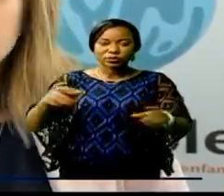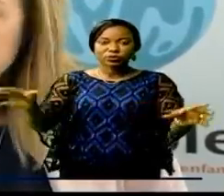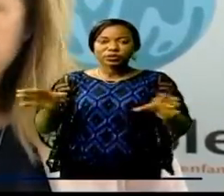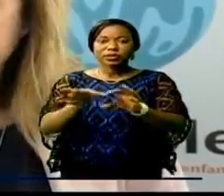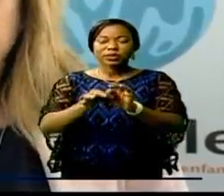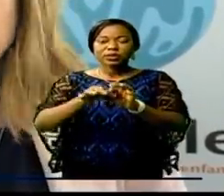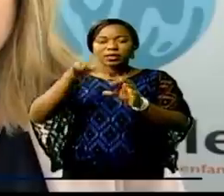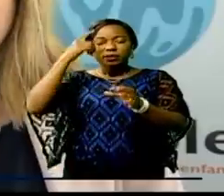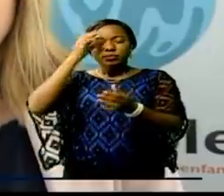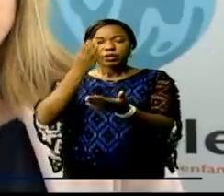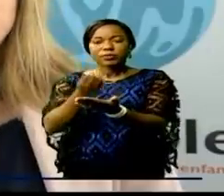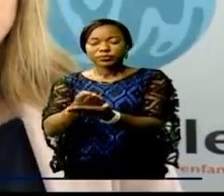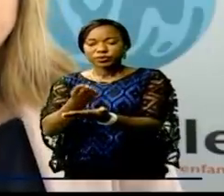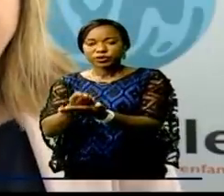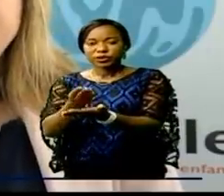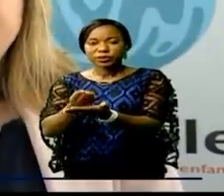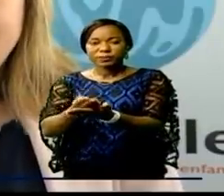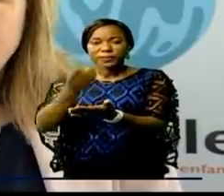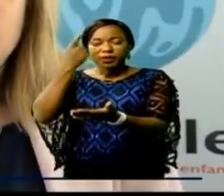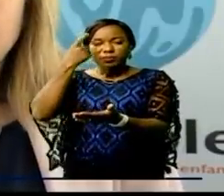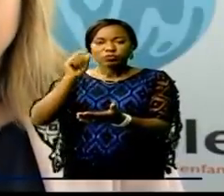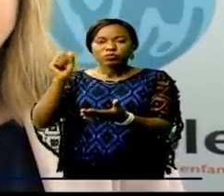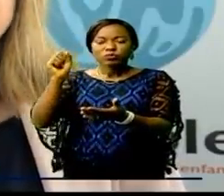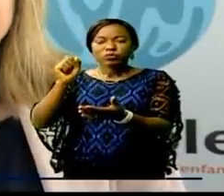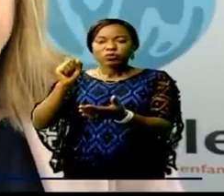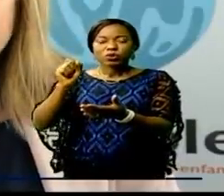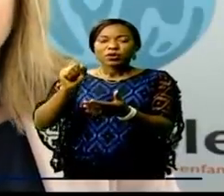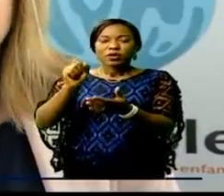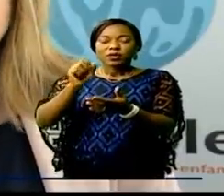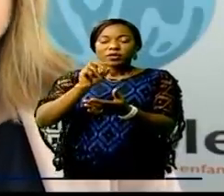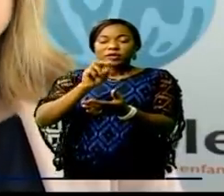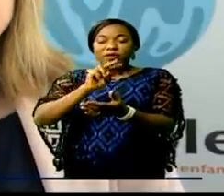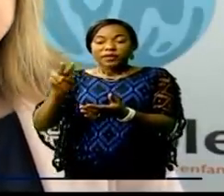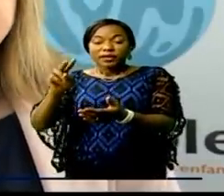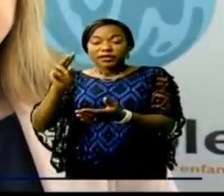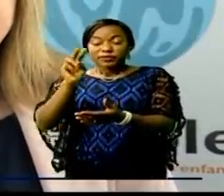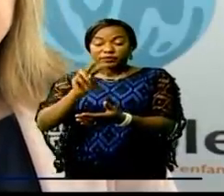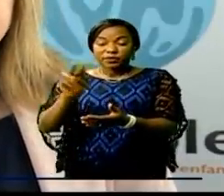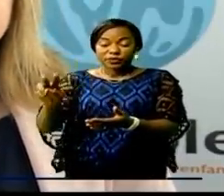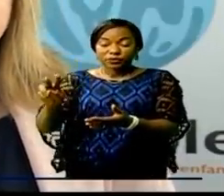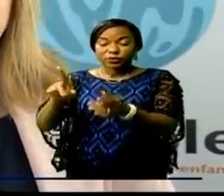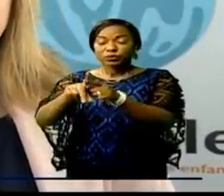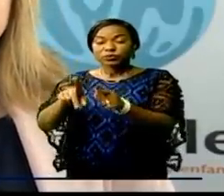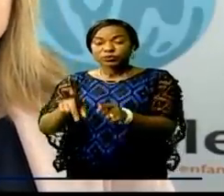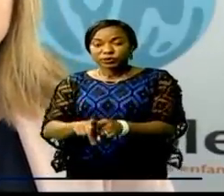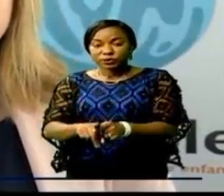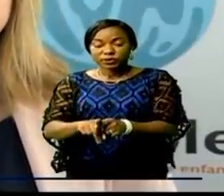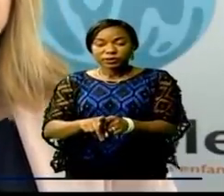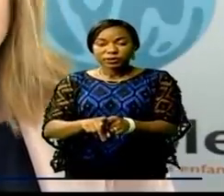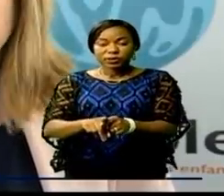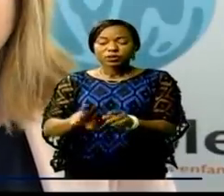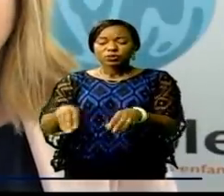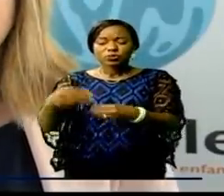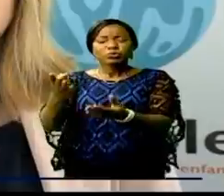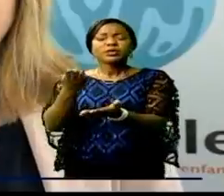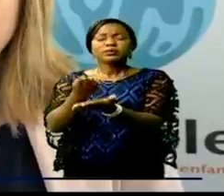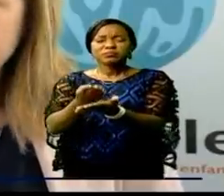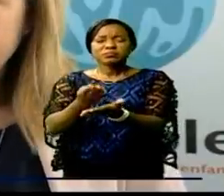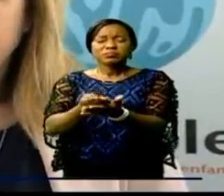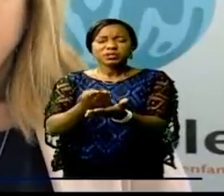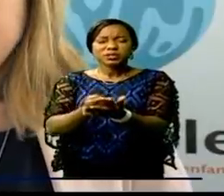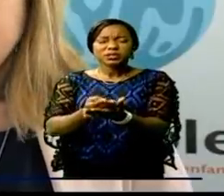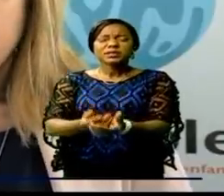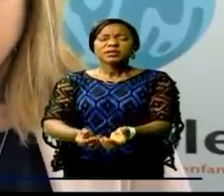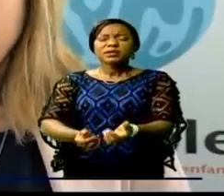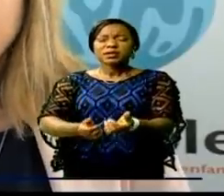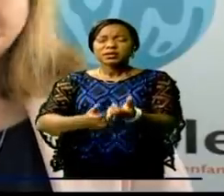la budgétisation pour 2022, d'allouer des budgets conséquents pour la